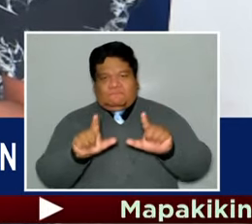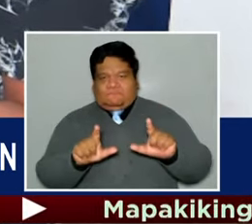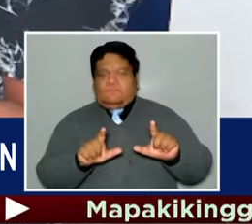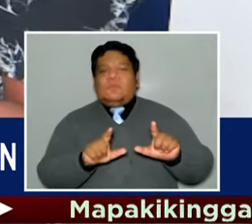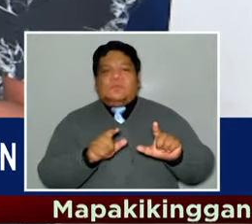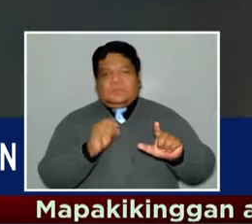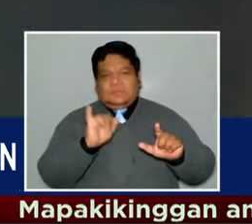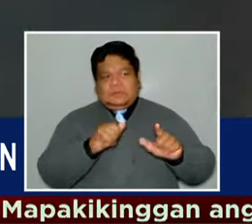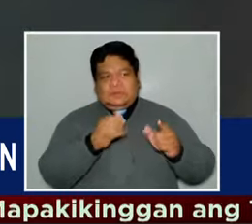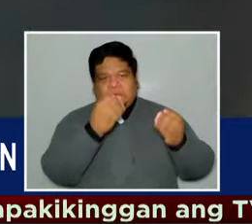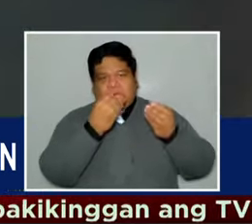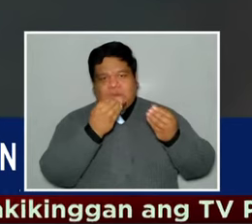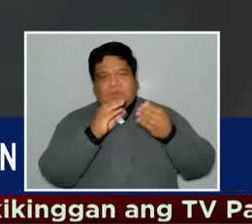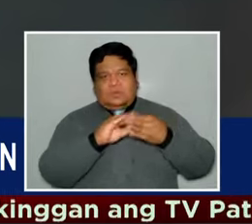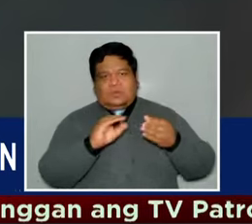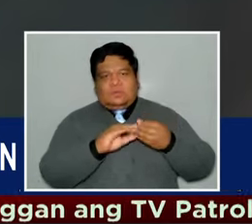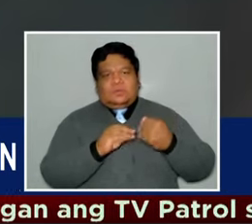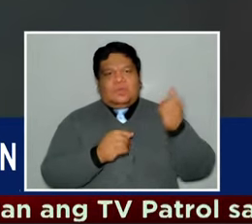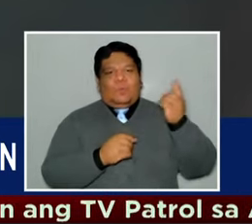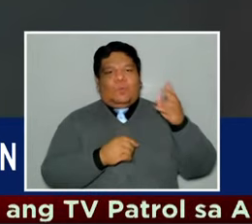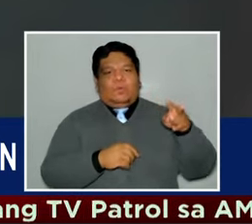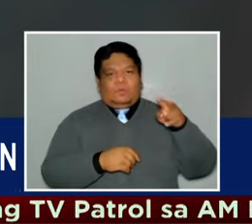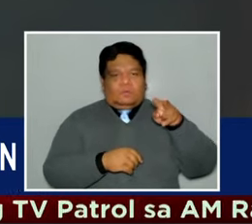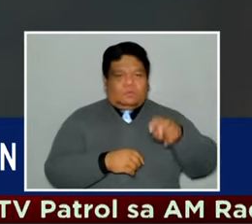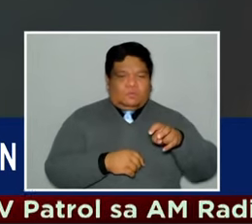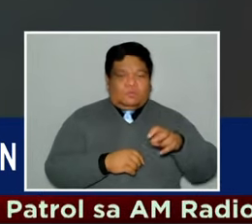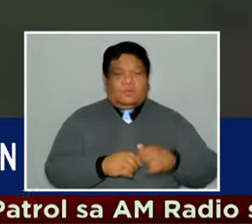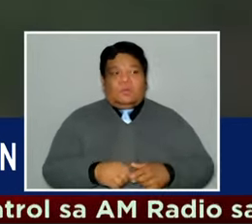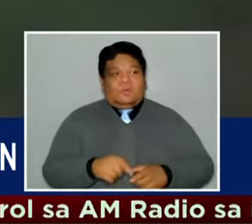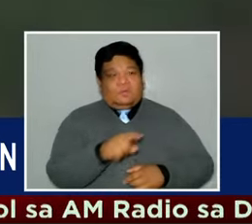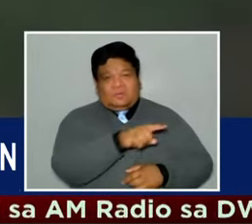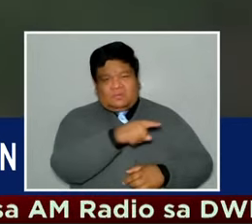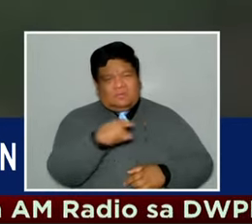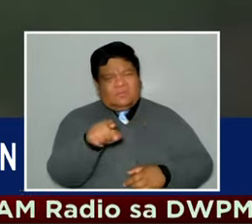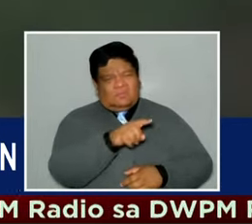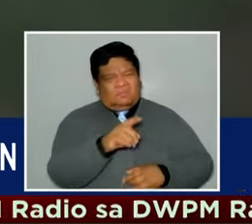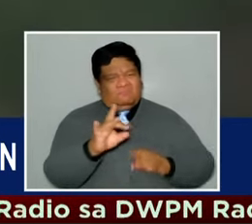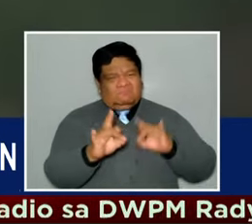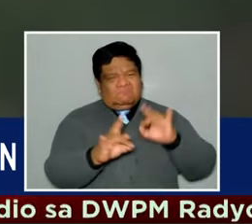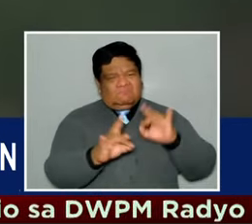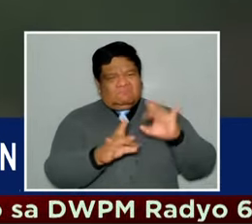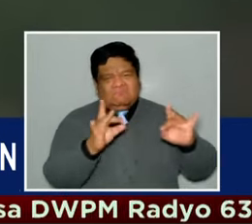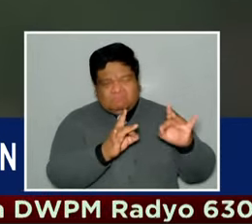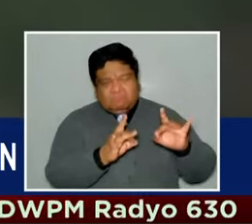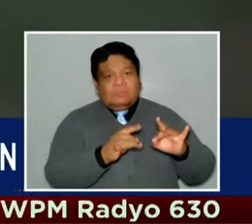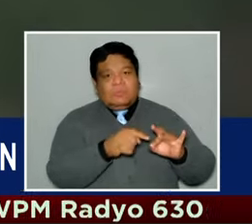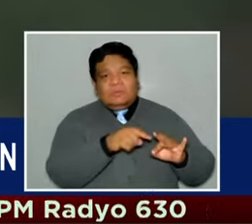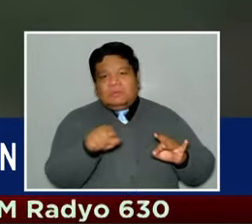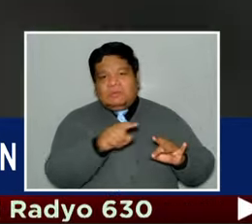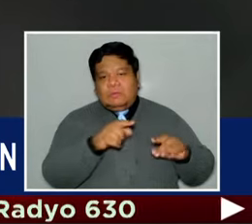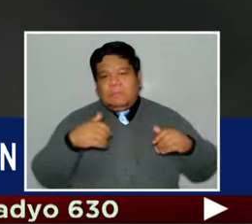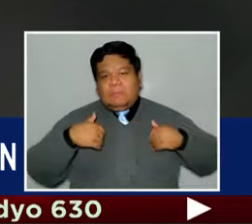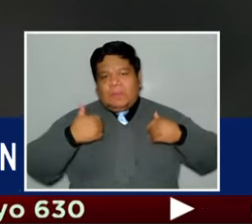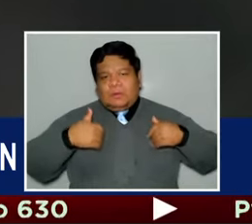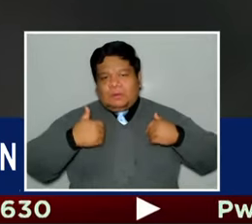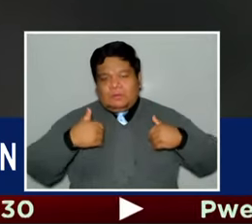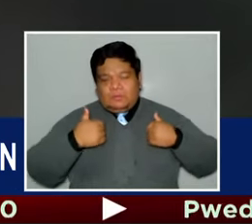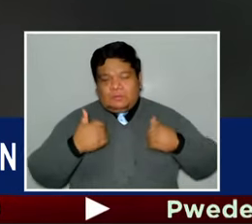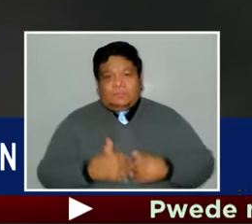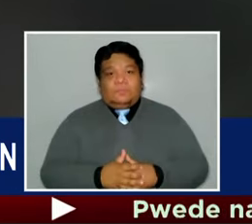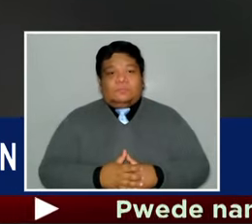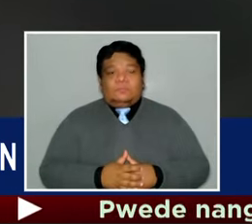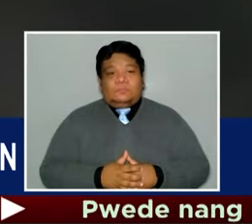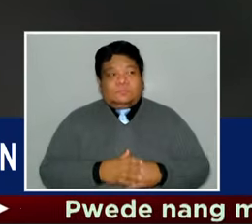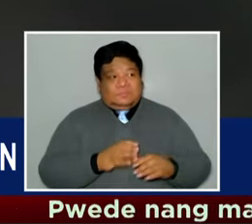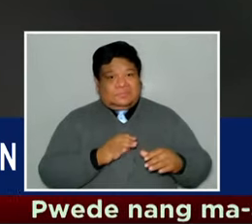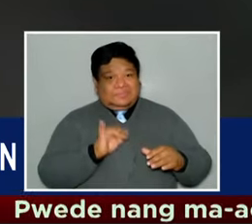nilang testigo. Pawang mga magkakakilala umano ang mga suspect na mga kabataan. At kabilang umano sa suspect ang